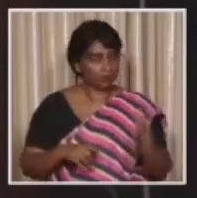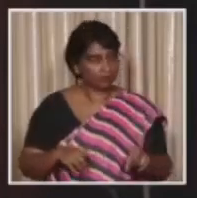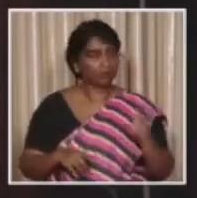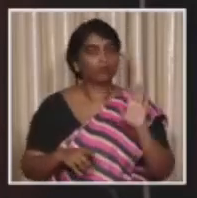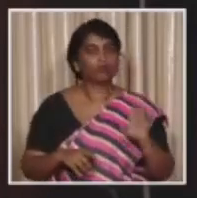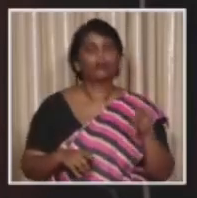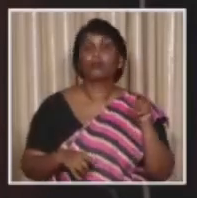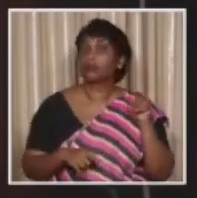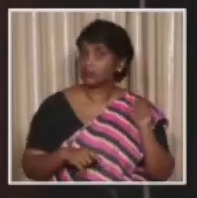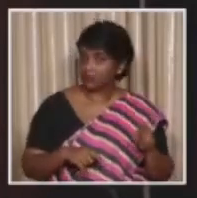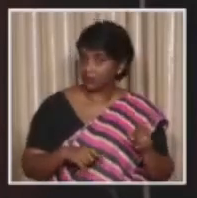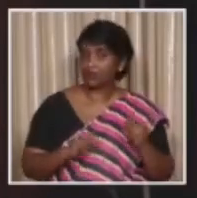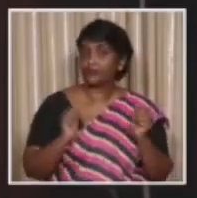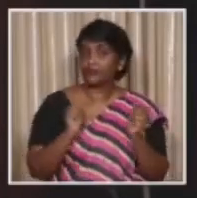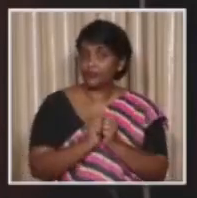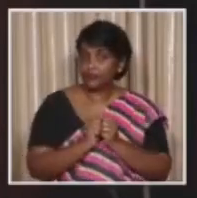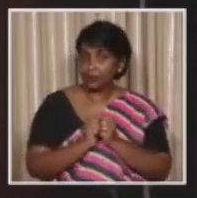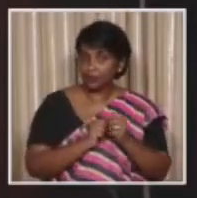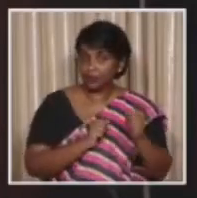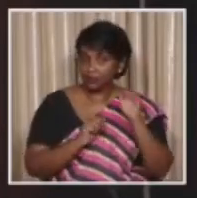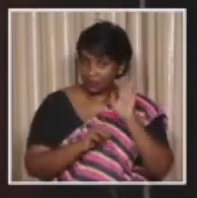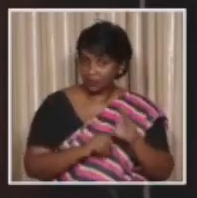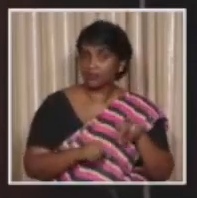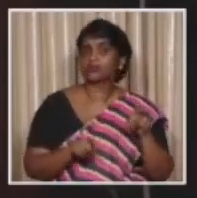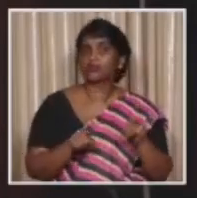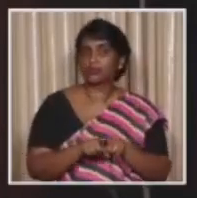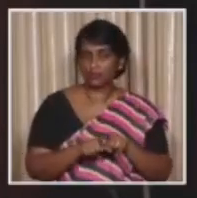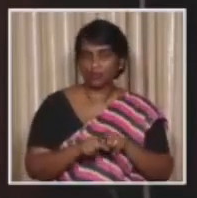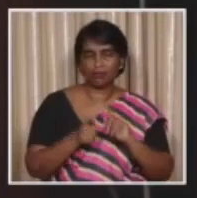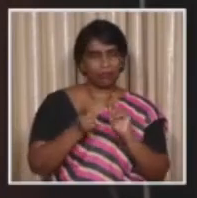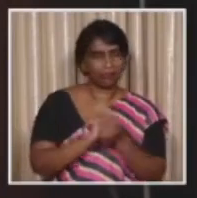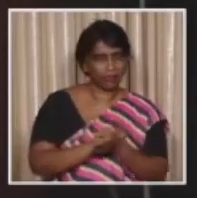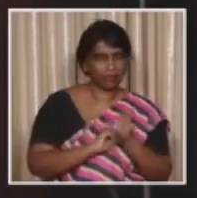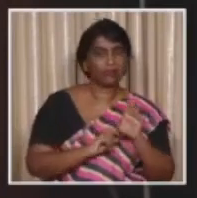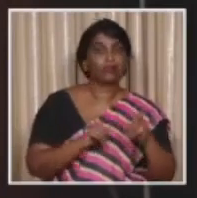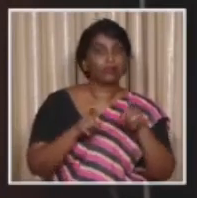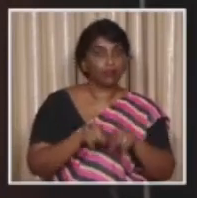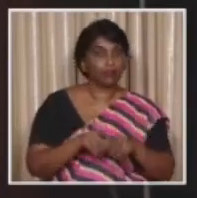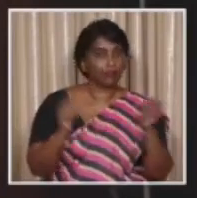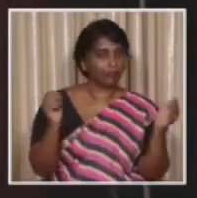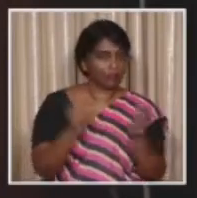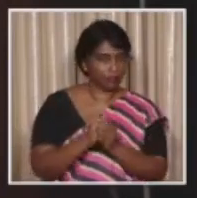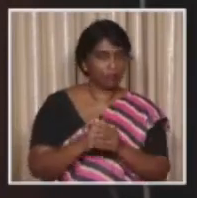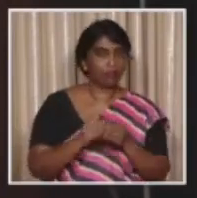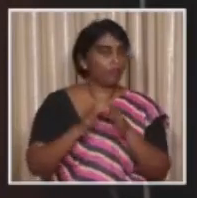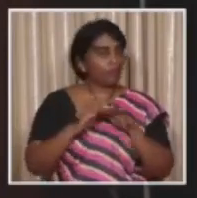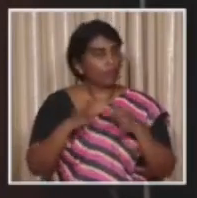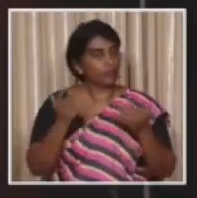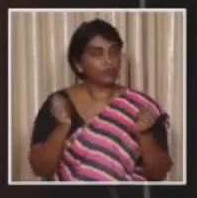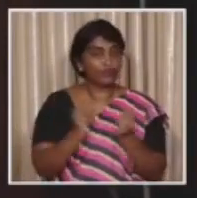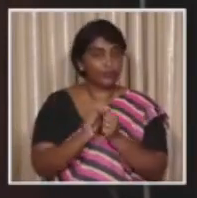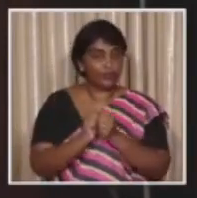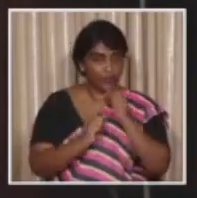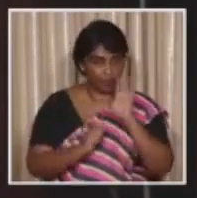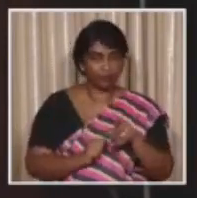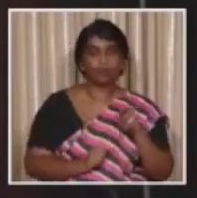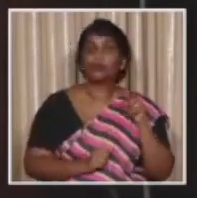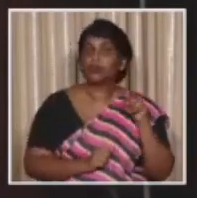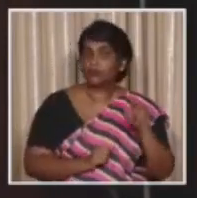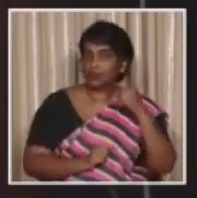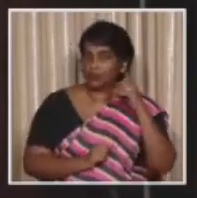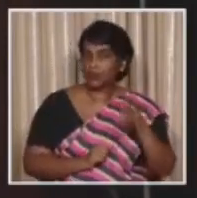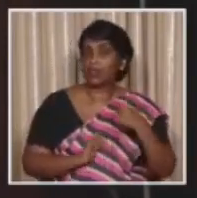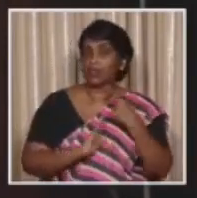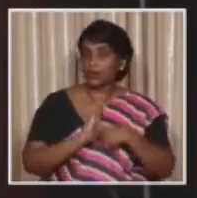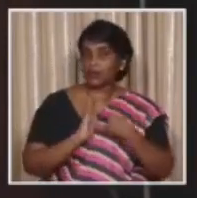කවරෙකෝ මේ කටයුත්ත පසුගස්වන්න යටගස්වන්න මේක හංගන්න මොනෝ හරි දෙයක් වෙලා තියෙනවා ඒක නිසා මේ